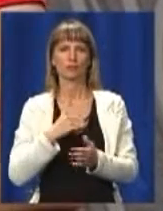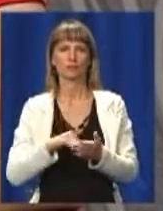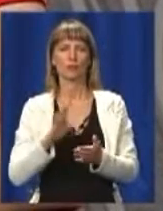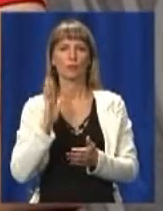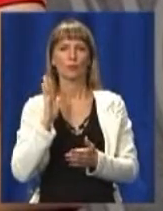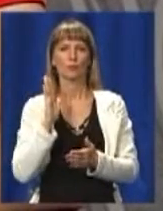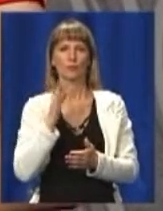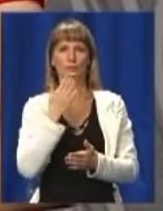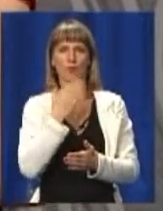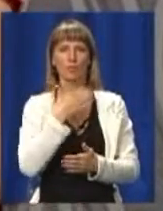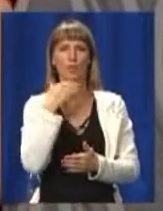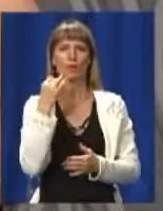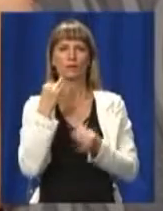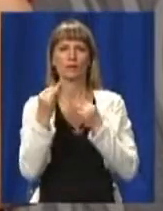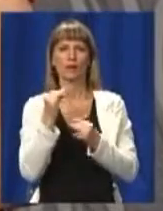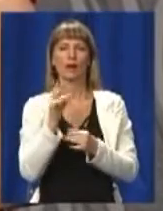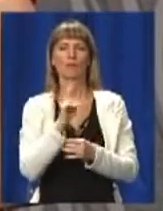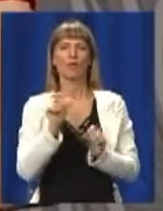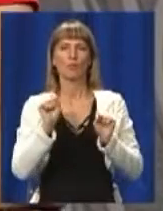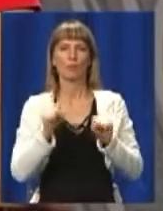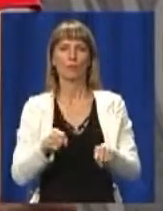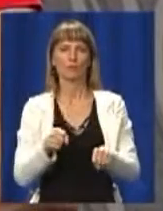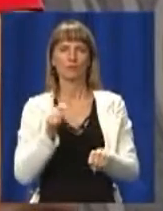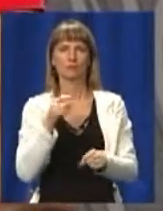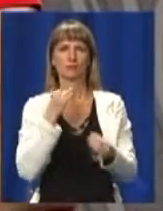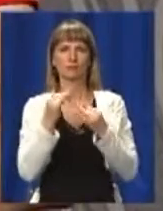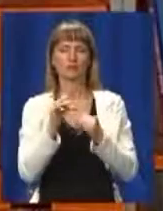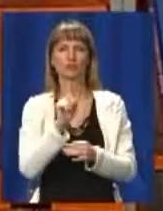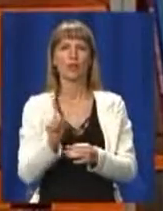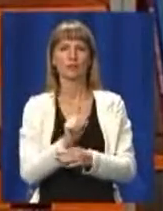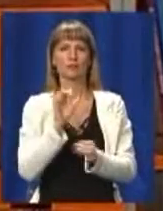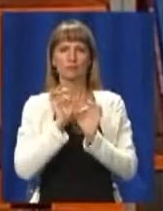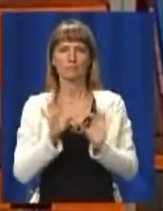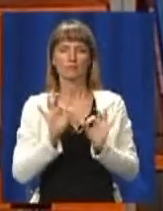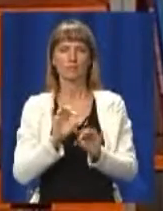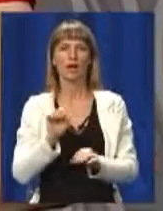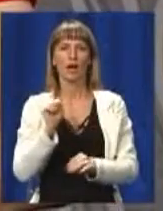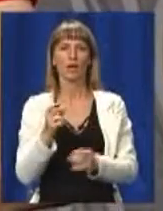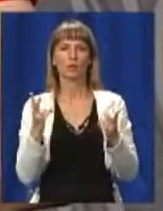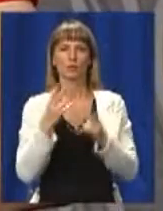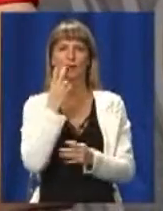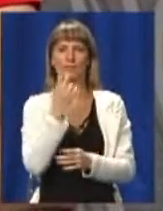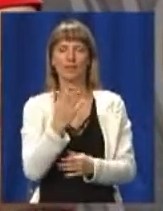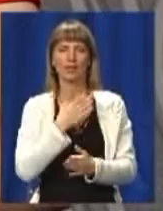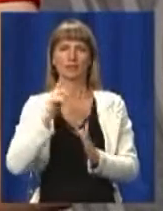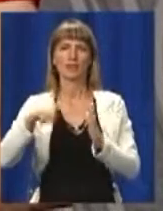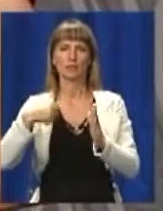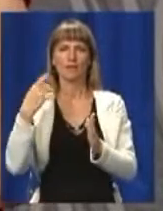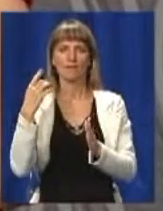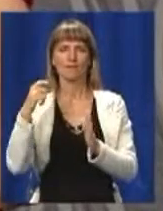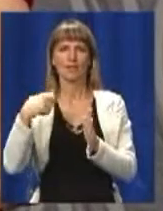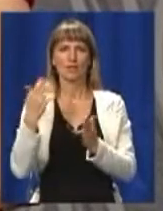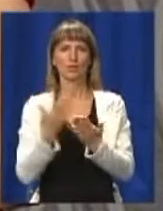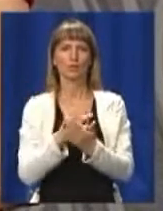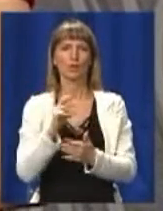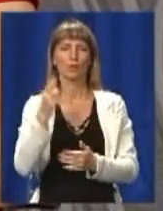з вами дуже-дуже багато розмовляти, тому що погодься, ми можемо з тобою про цих собачок годинами говорити, да? А треба дивитися наш наступний відеосюжет